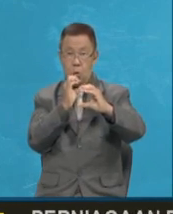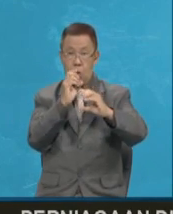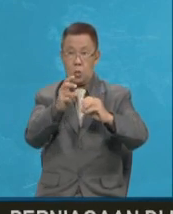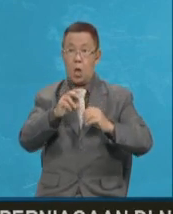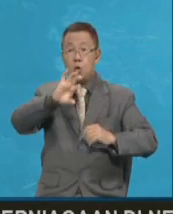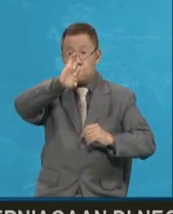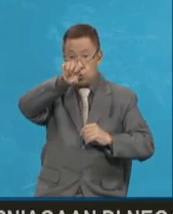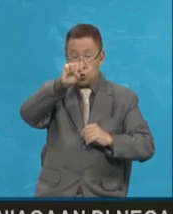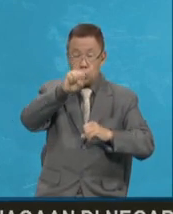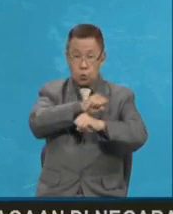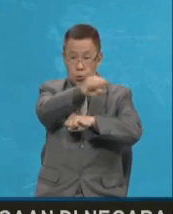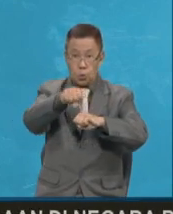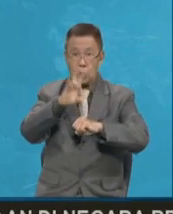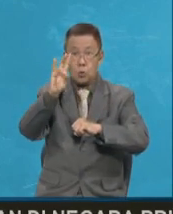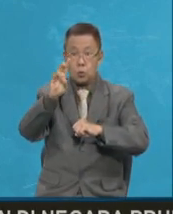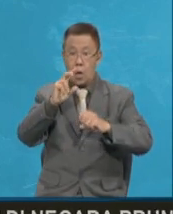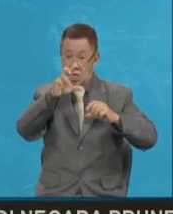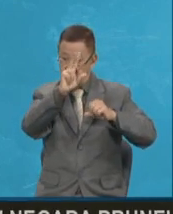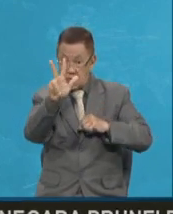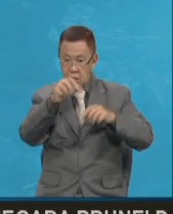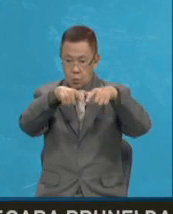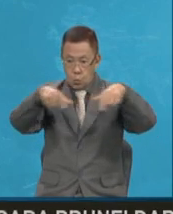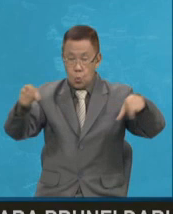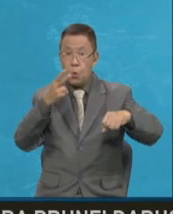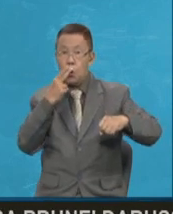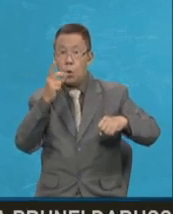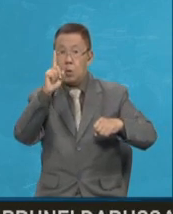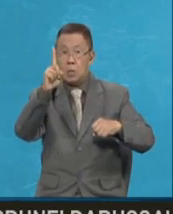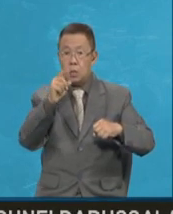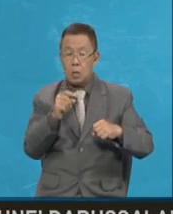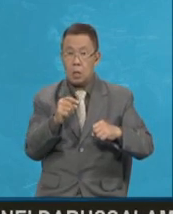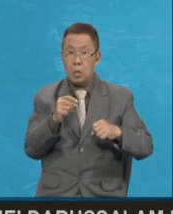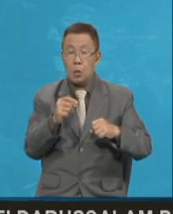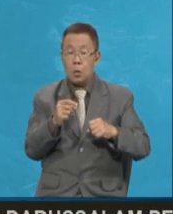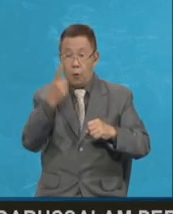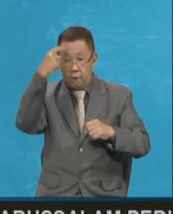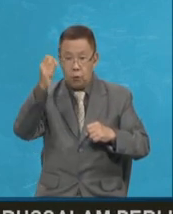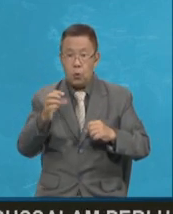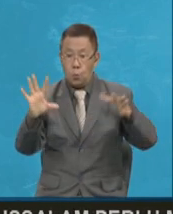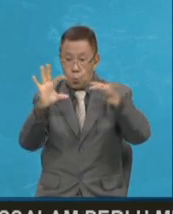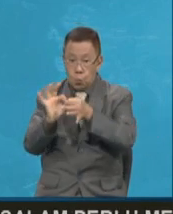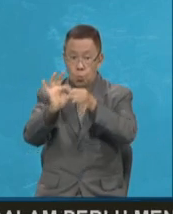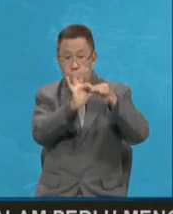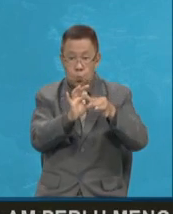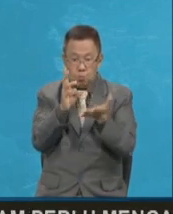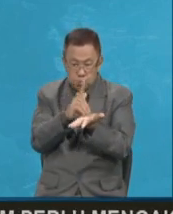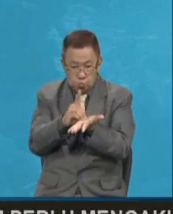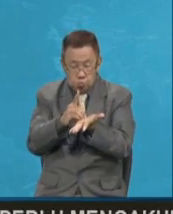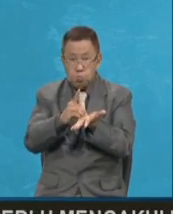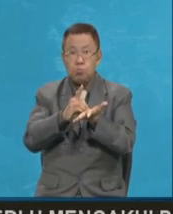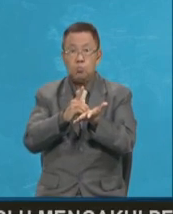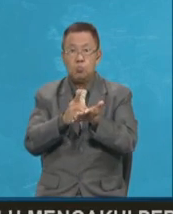kawalan Sungai 7 menemukan 3pc Broco dan satu alat yang disyaki digunakan untuk kegiatan penyalahgunaan Caca